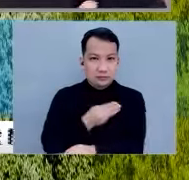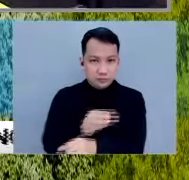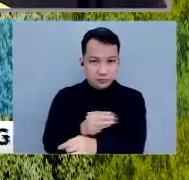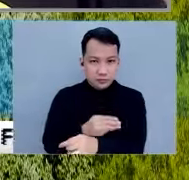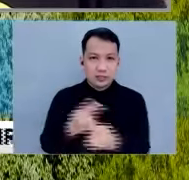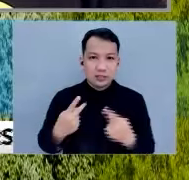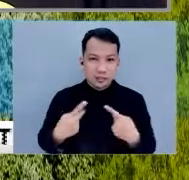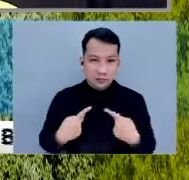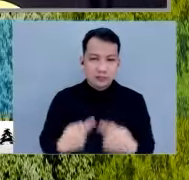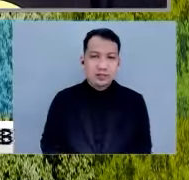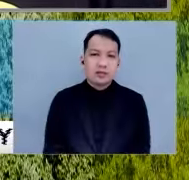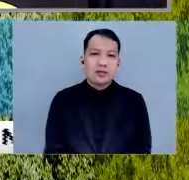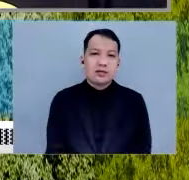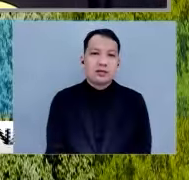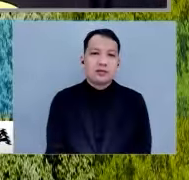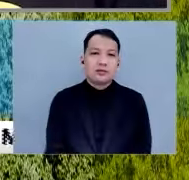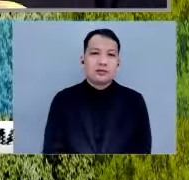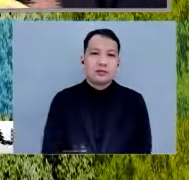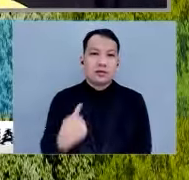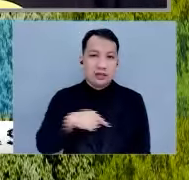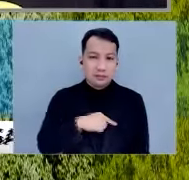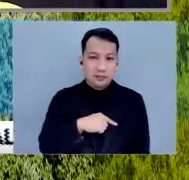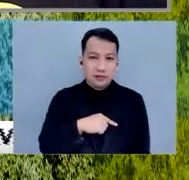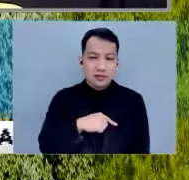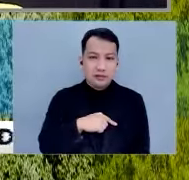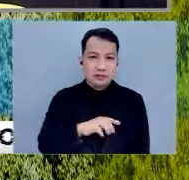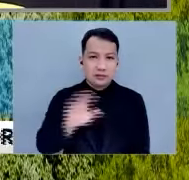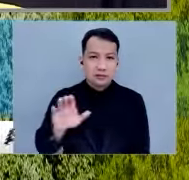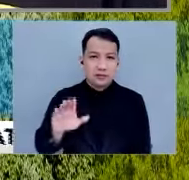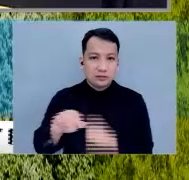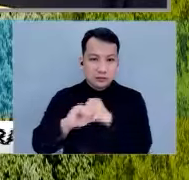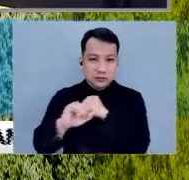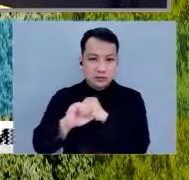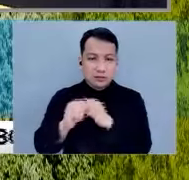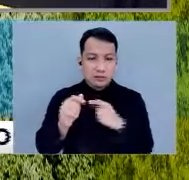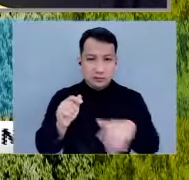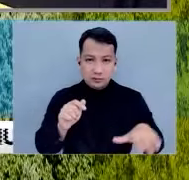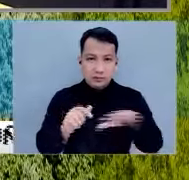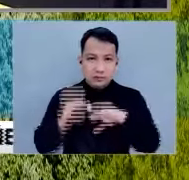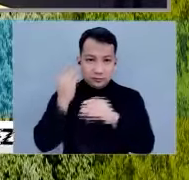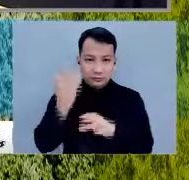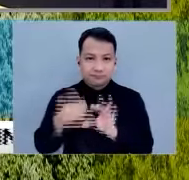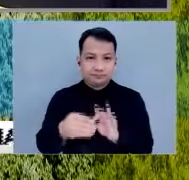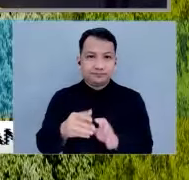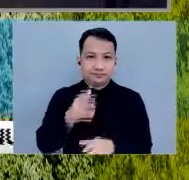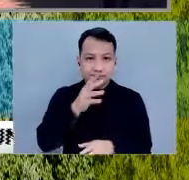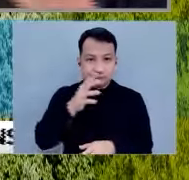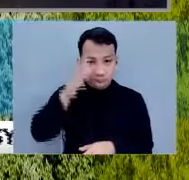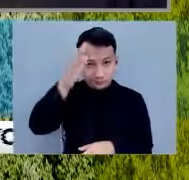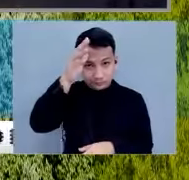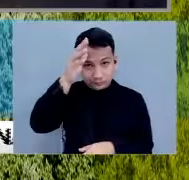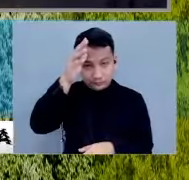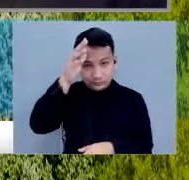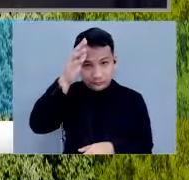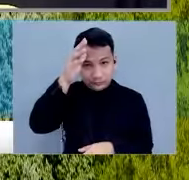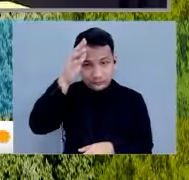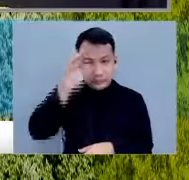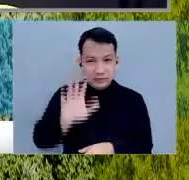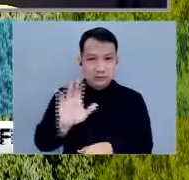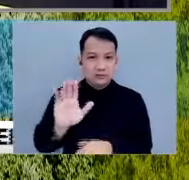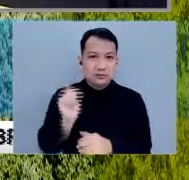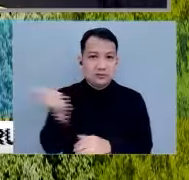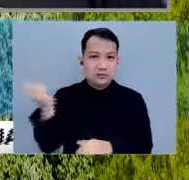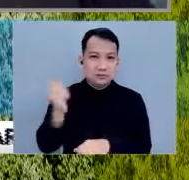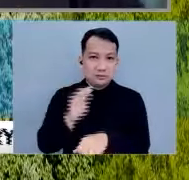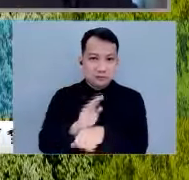kami then magkakaroon din po sa promotion naman po sa lahat po ng mga mommy daddy at sa mga other businesses na nandiyan